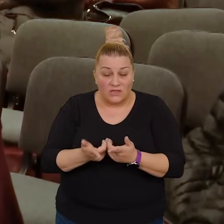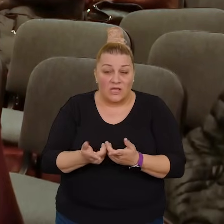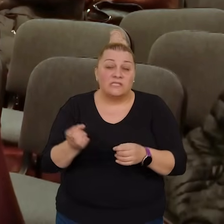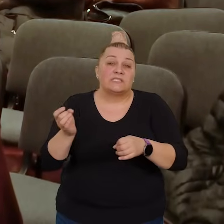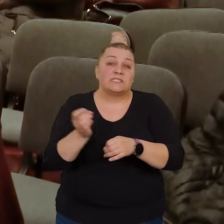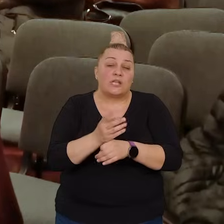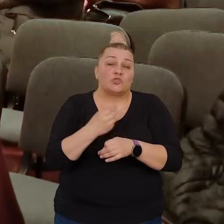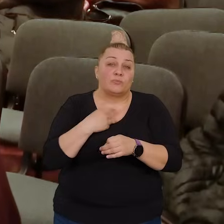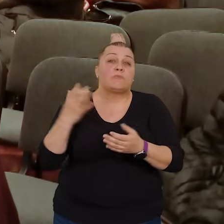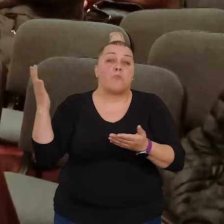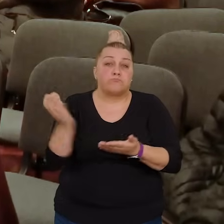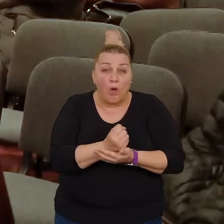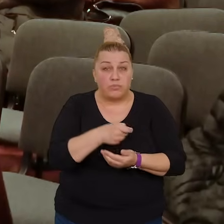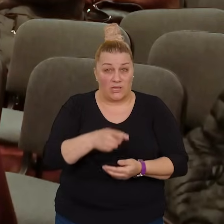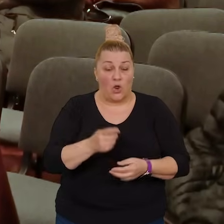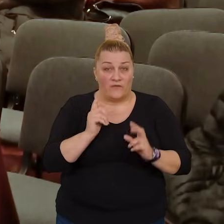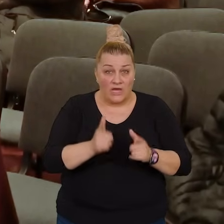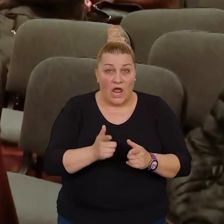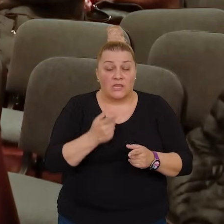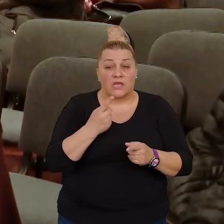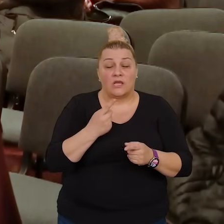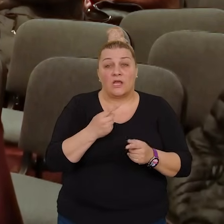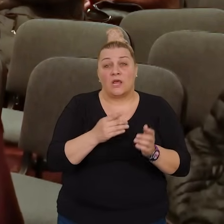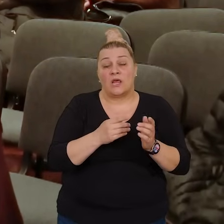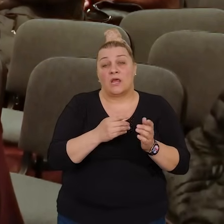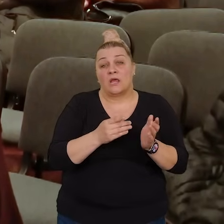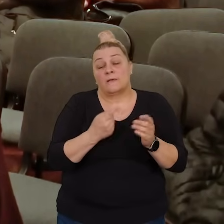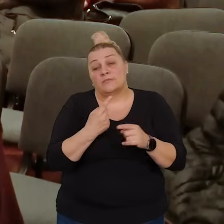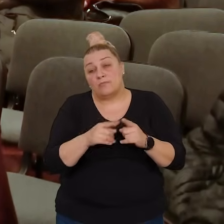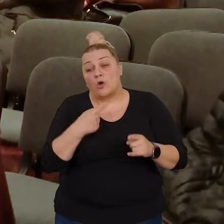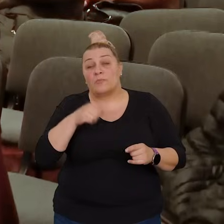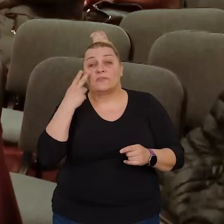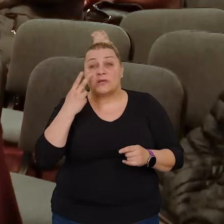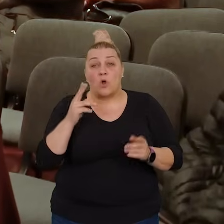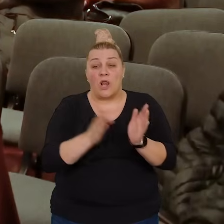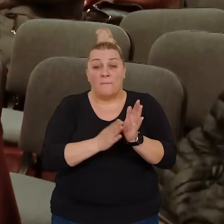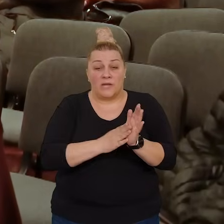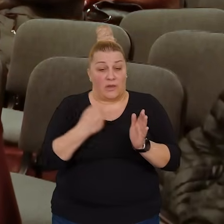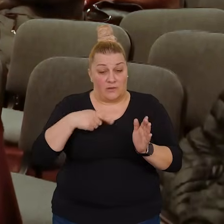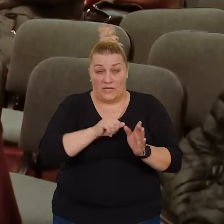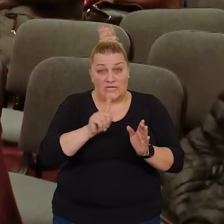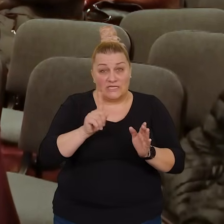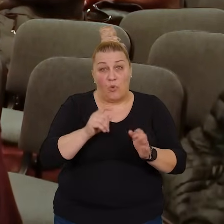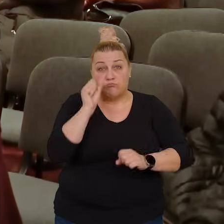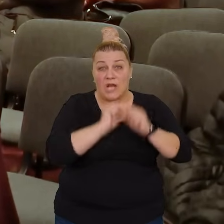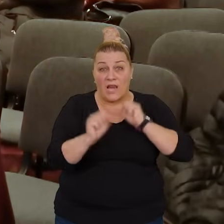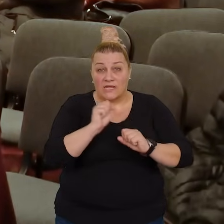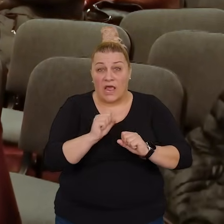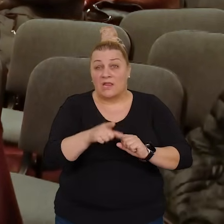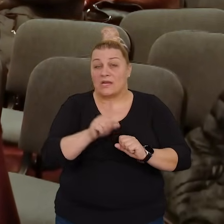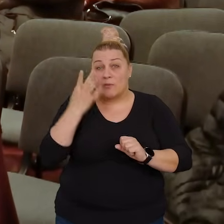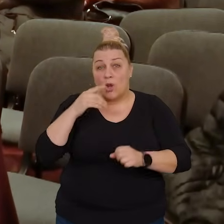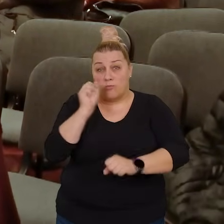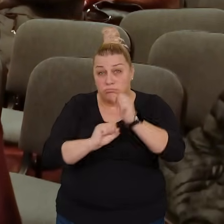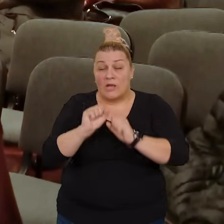u ratu. Na sreću smo iz njega izašli kao pobjednici, jer vidimo što bi nas čekalo da nije